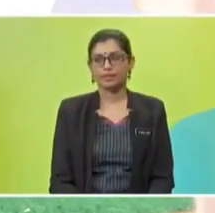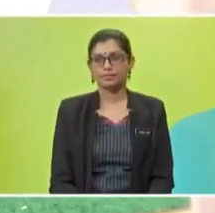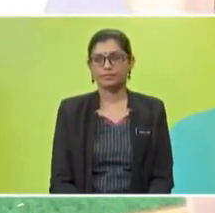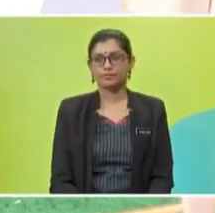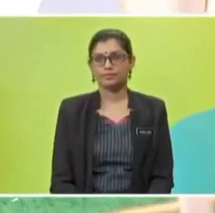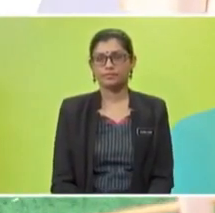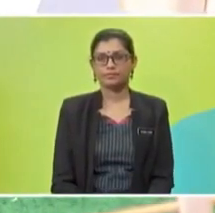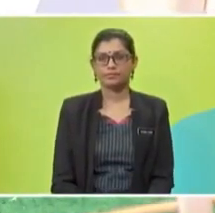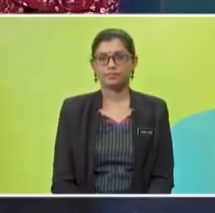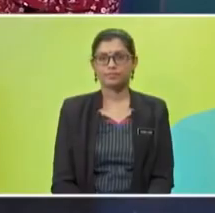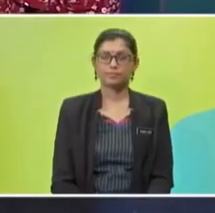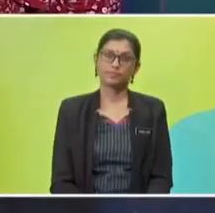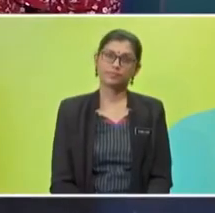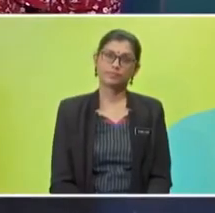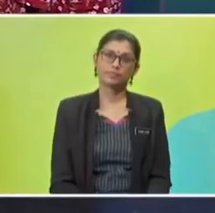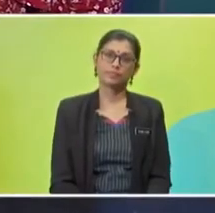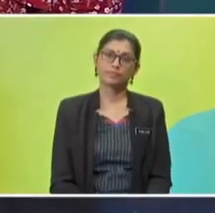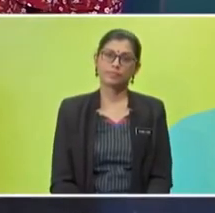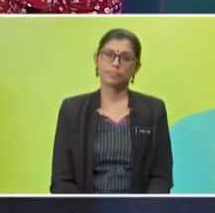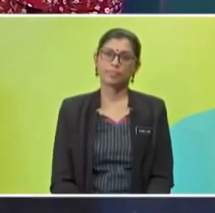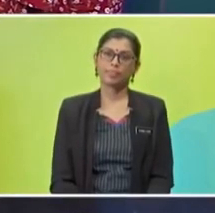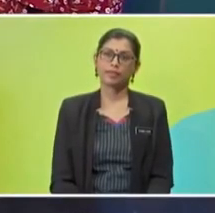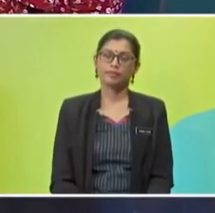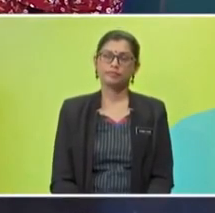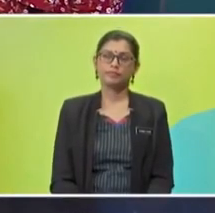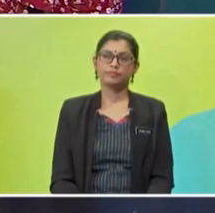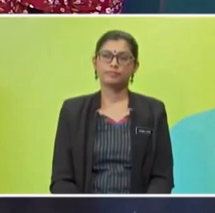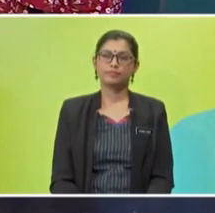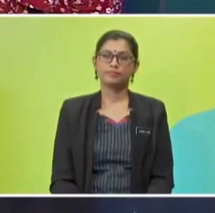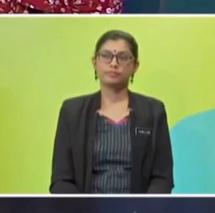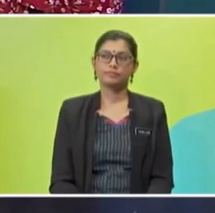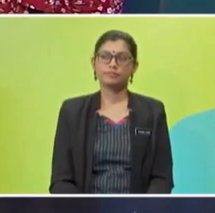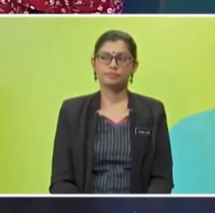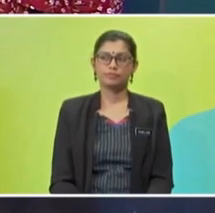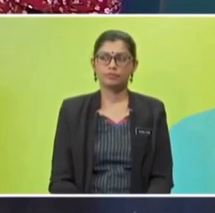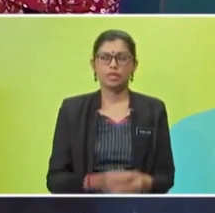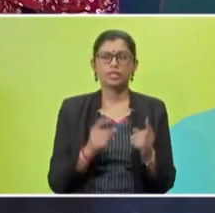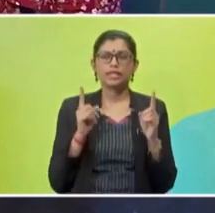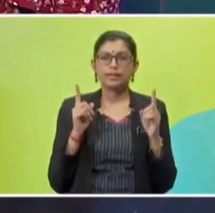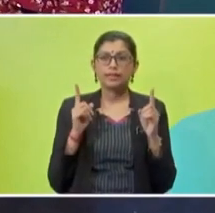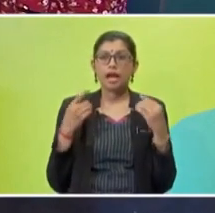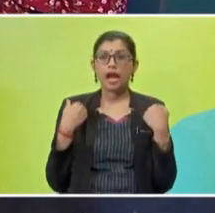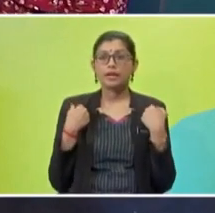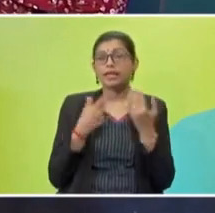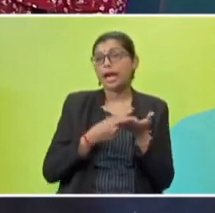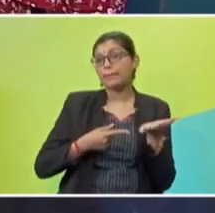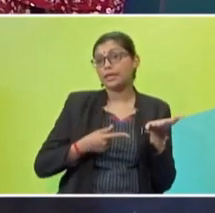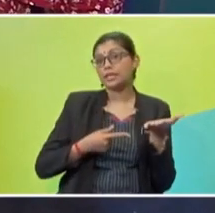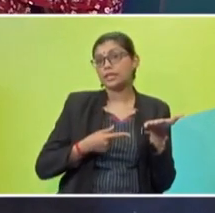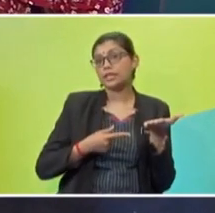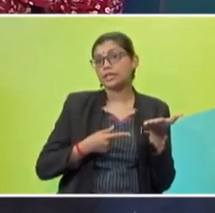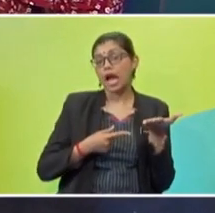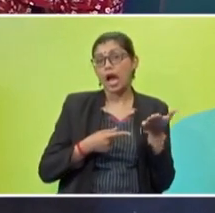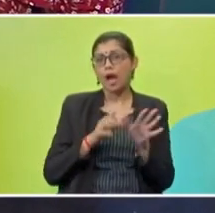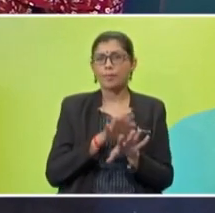bye Oke Lepas tuh dekat bahagian sini Ivana letak Luhur